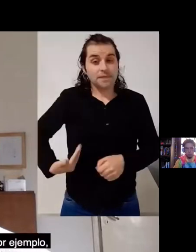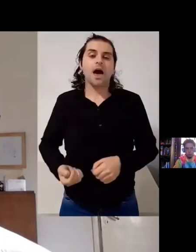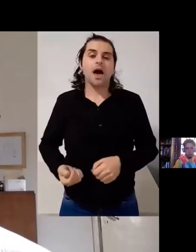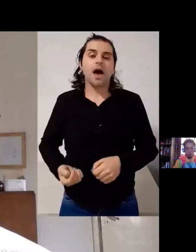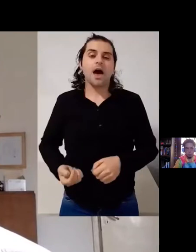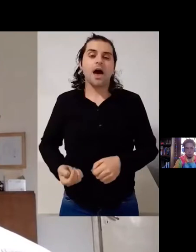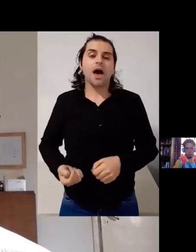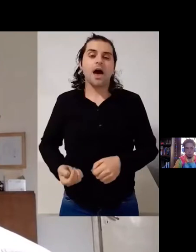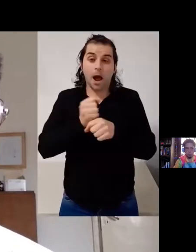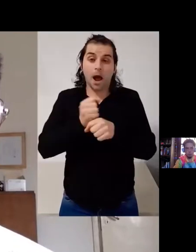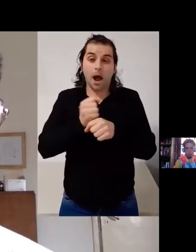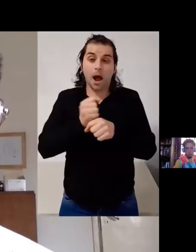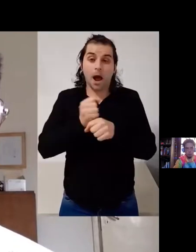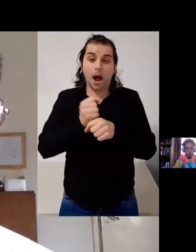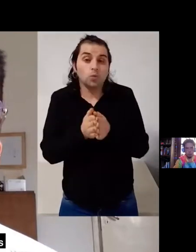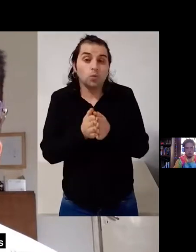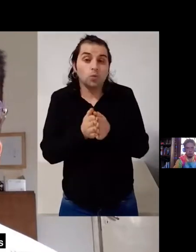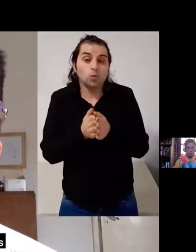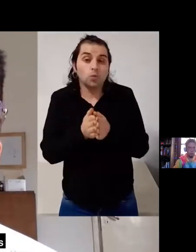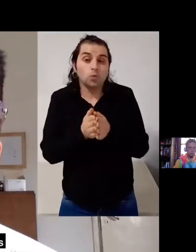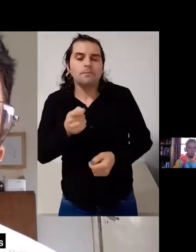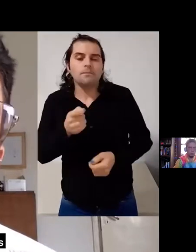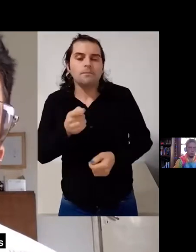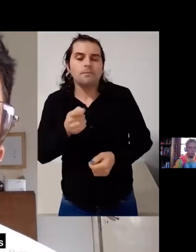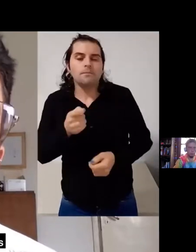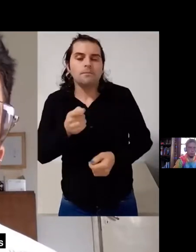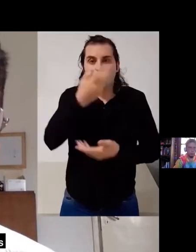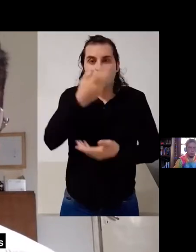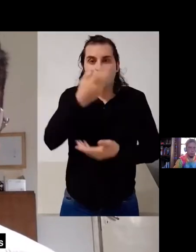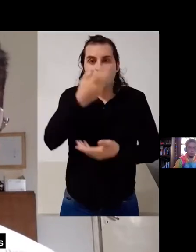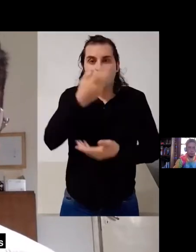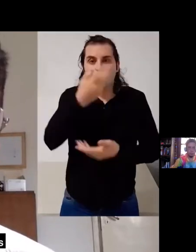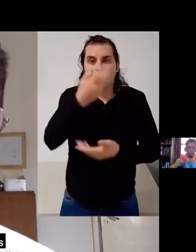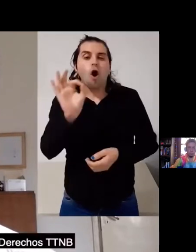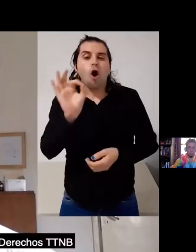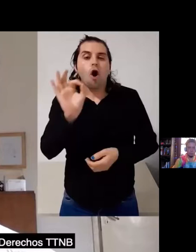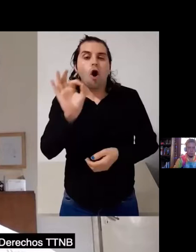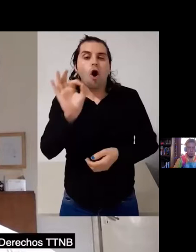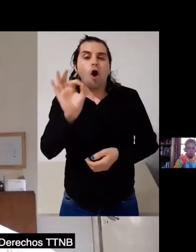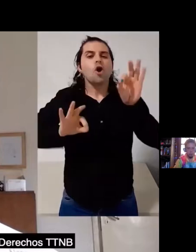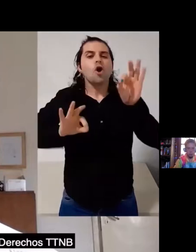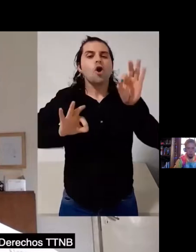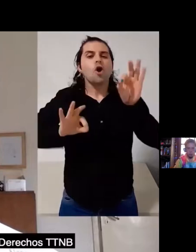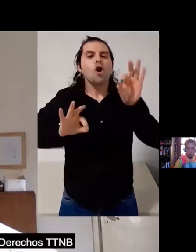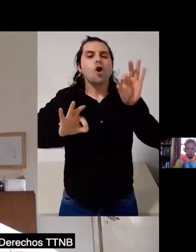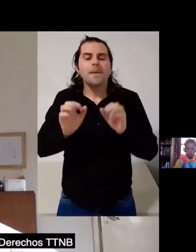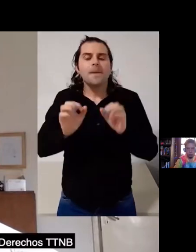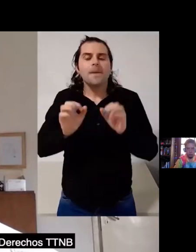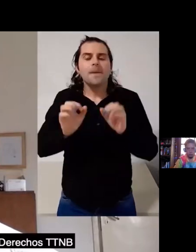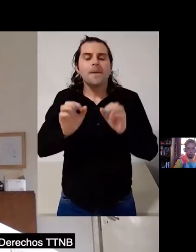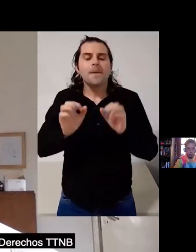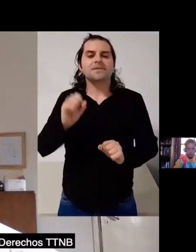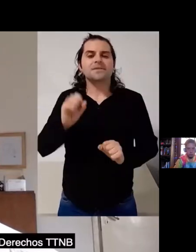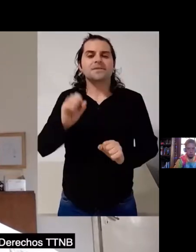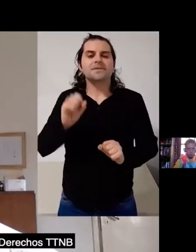comme par exemple un hôpital public ou avec des programmes spécifiques comme le programme